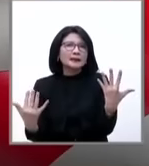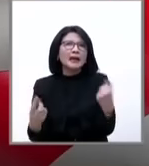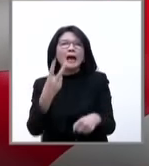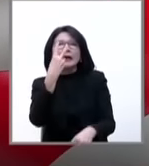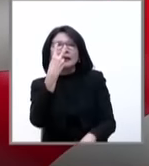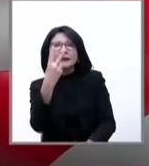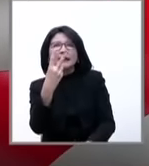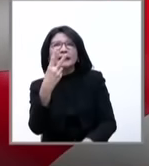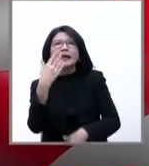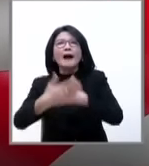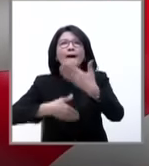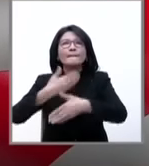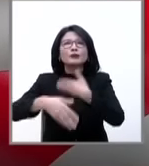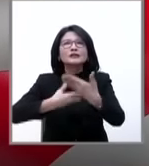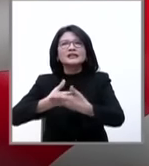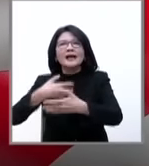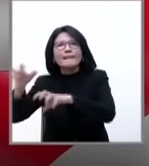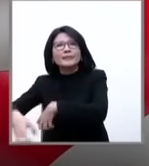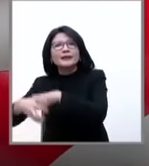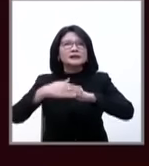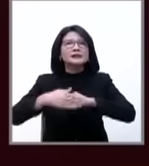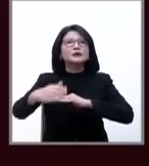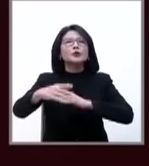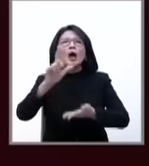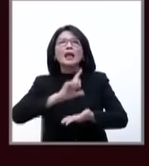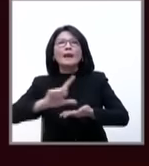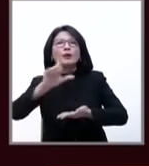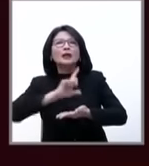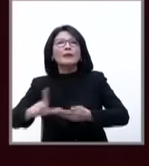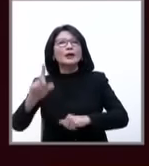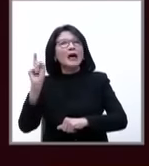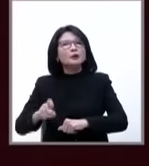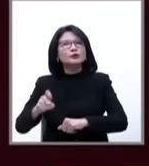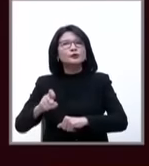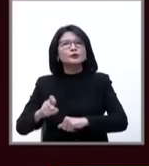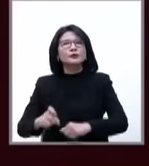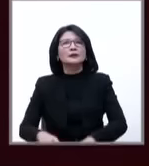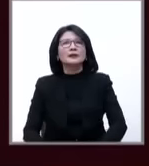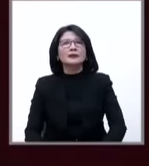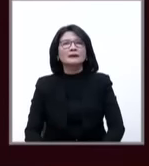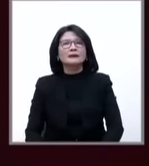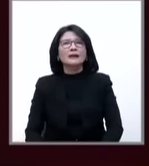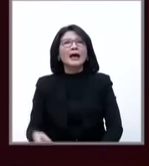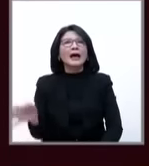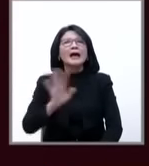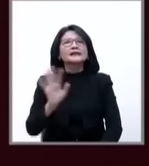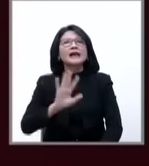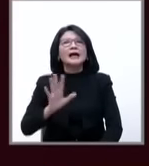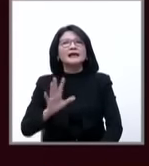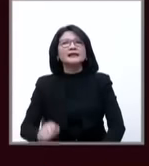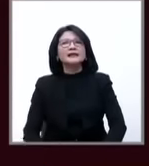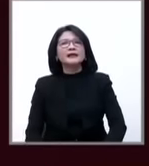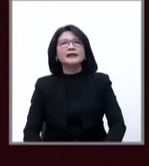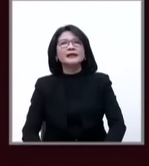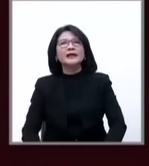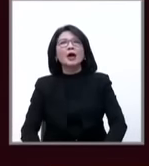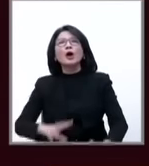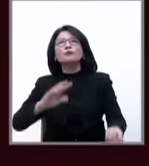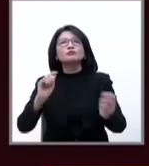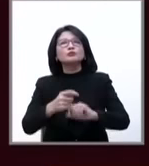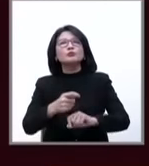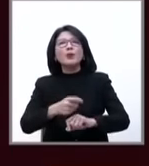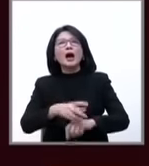bertanya kan mengharap respon, ya apapun bentuknya. Jadi menurut saya sekali lagi, di